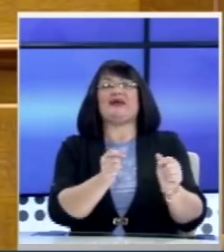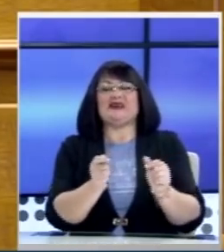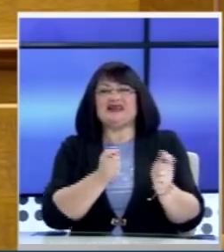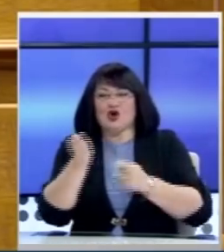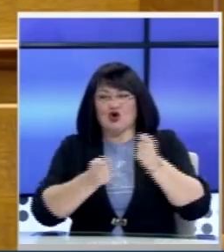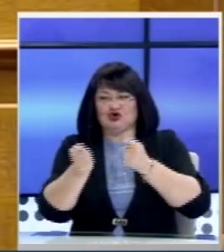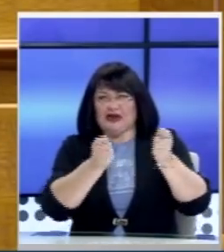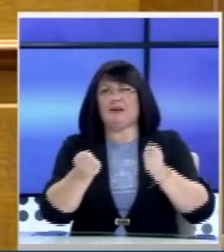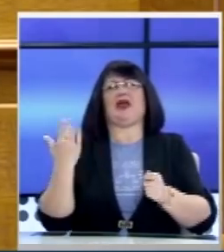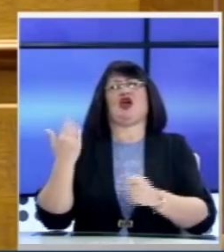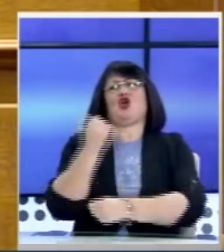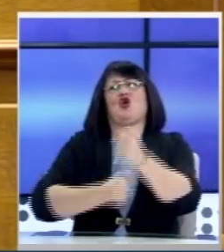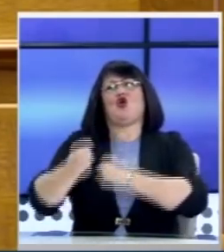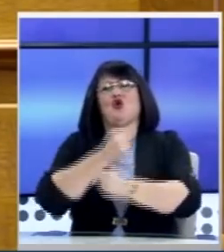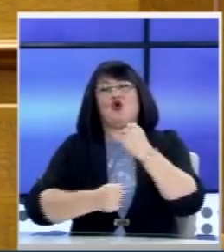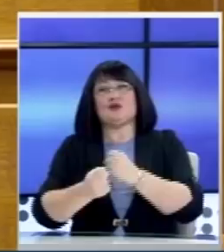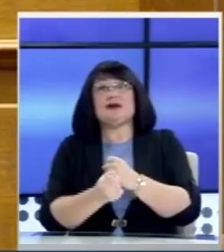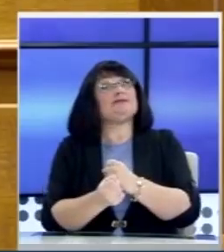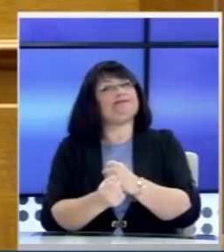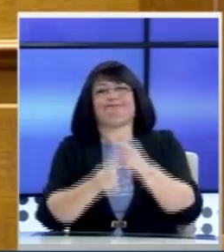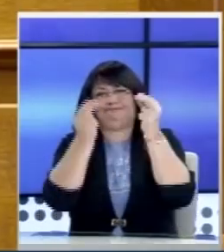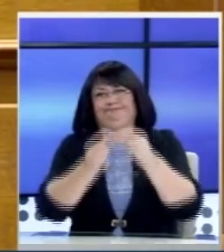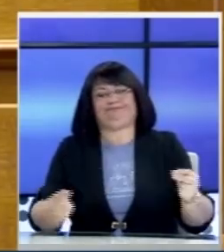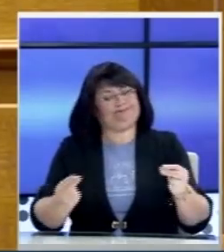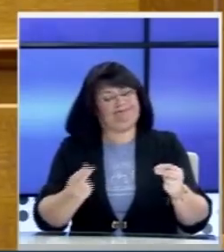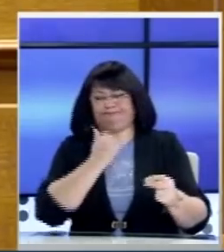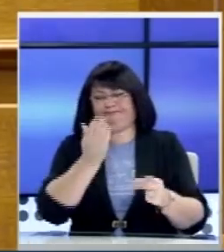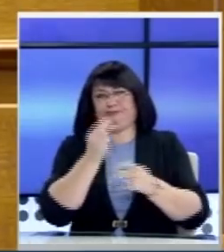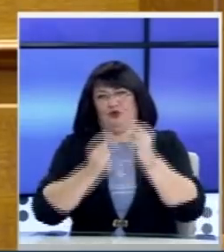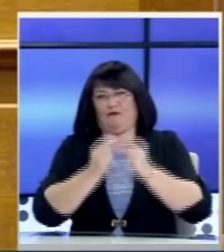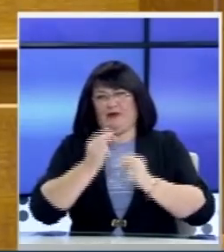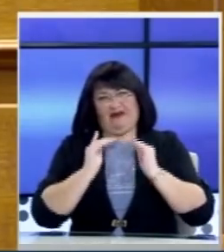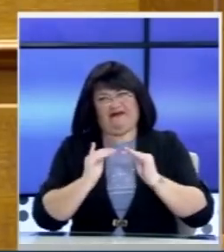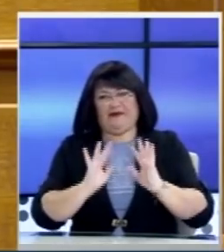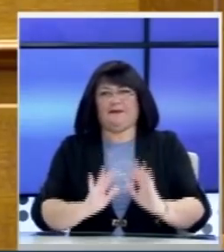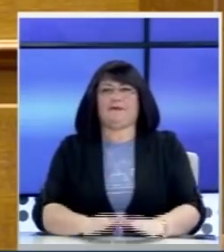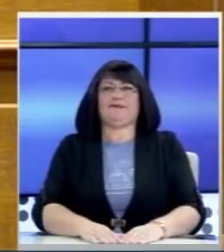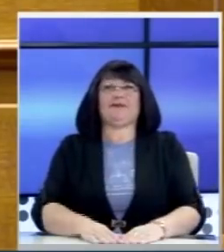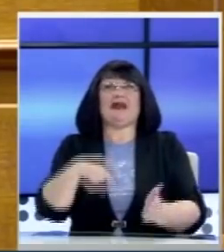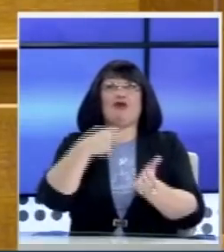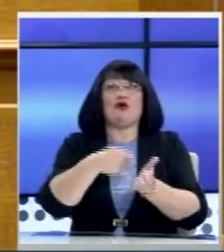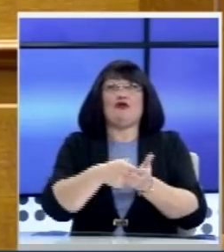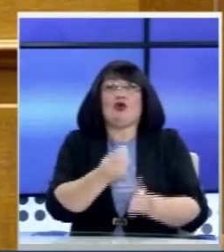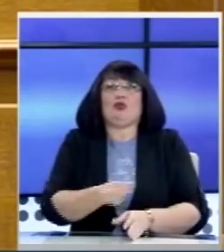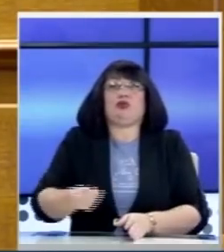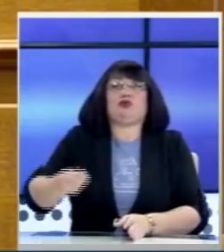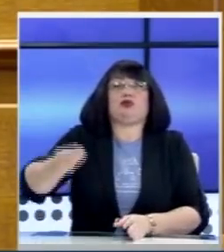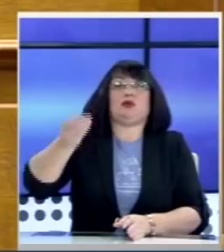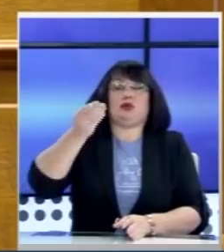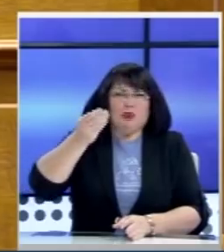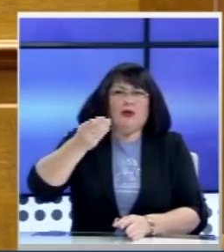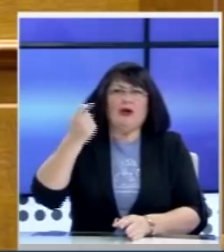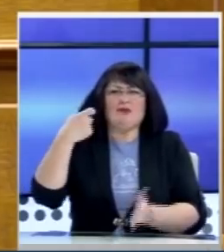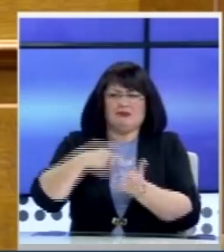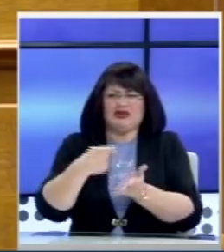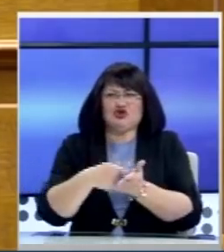κάνατε τα προηγούμενα χρόνια δεν μπόρεσαν να λύσουν αυτό το πρόβλημα. Κι όμως η υπερφορολόγηση καλά κρατεί. Οι μισθωτοί